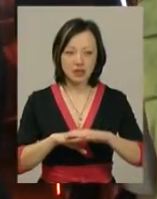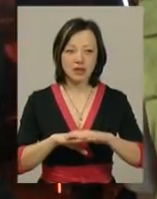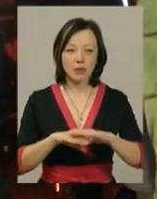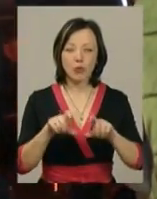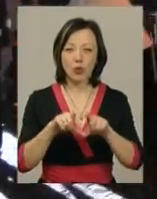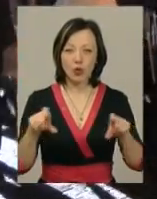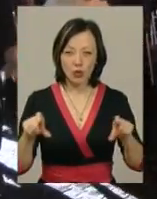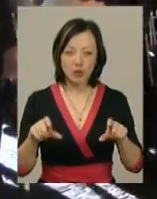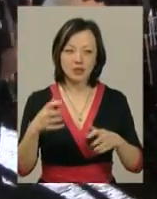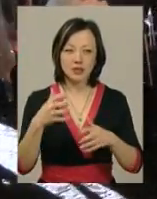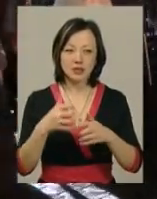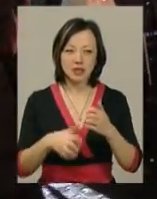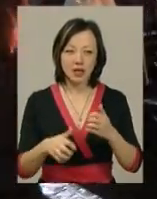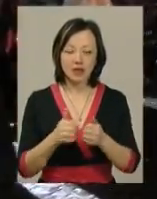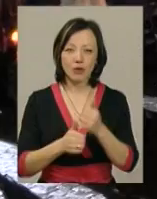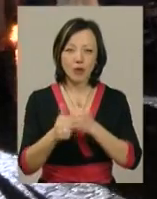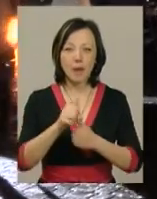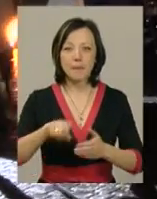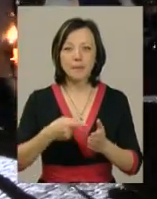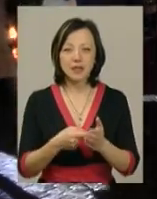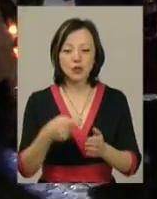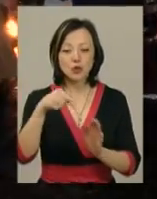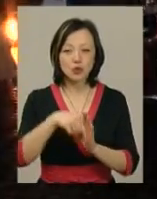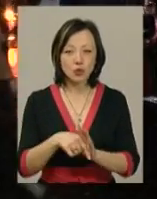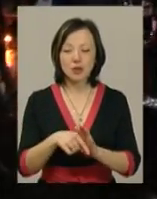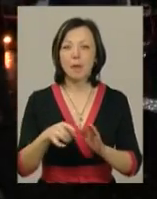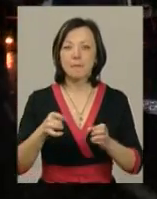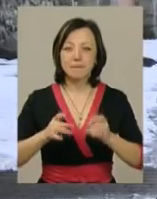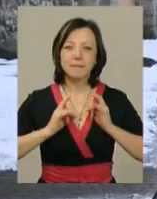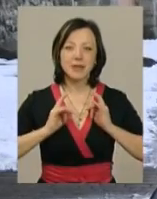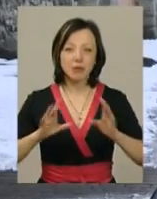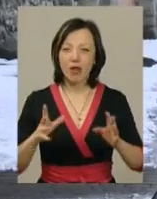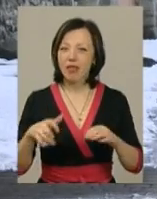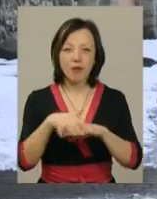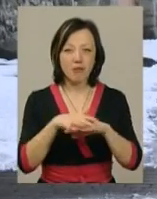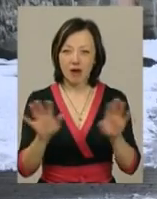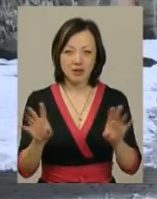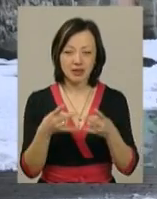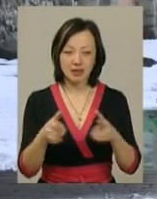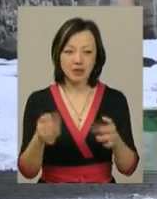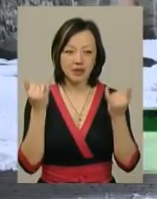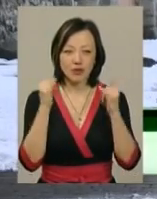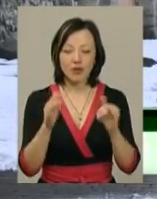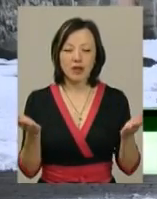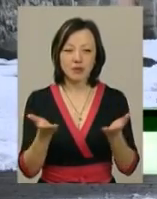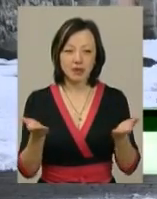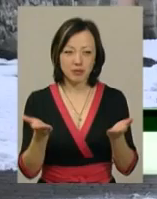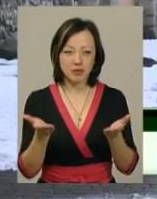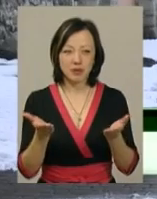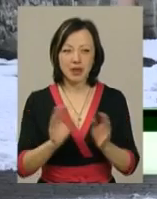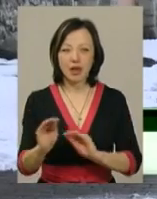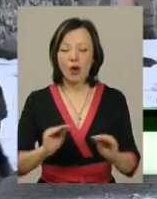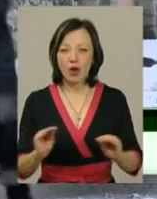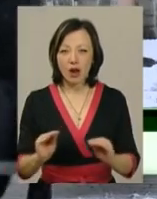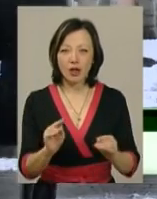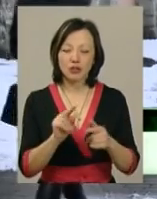рекорд міста. Але, каже дівчина, суті родзинка пишної церемонії не в масовості. Не варто дивувати якимись декораціями